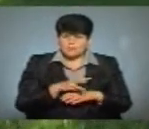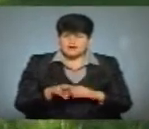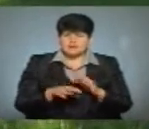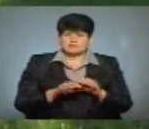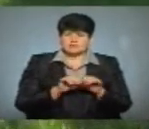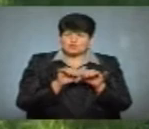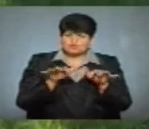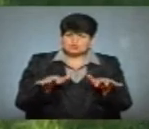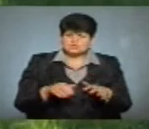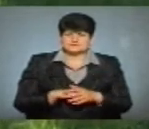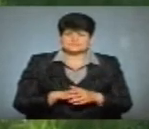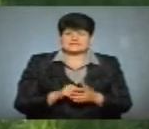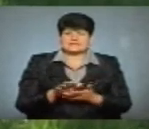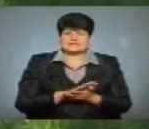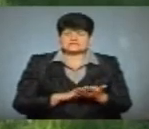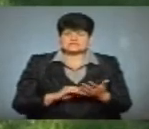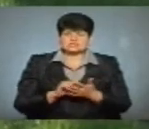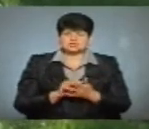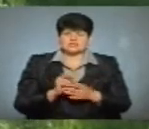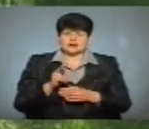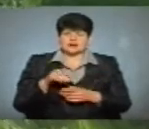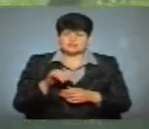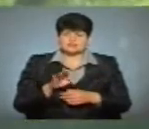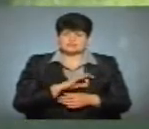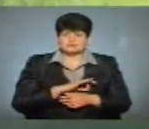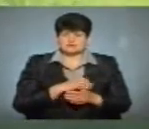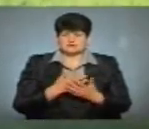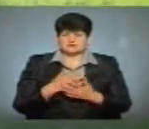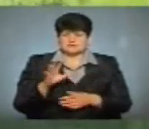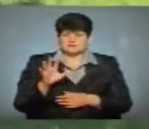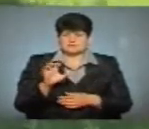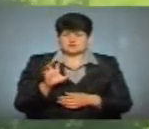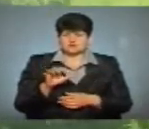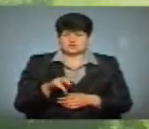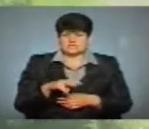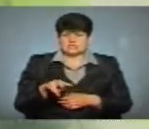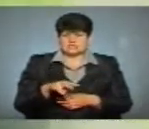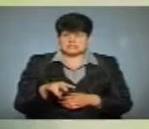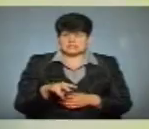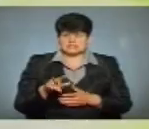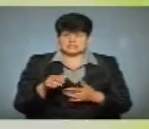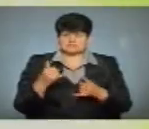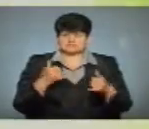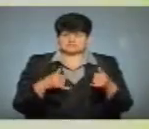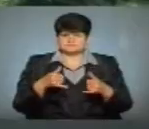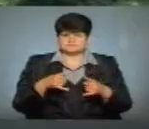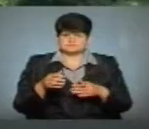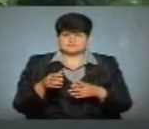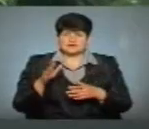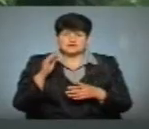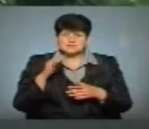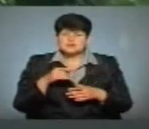Для знищення кліщів у парку імені Тараса Шевченка використали близько 500 літрів розчину, розповів директор